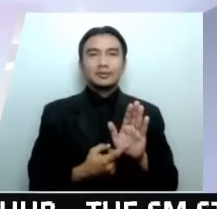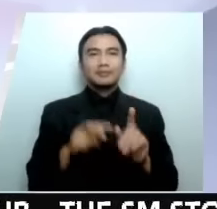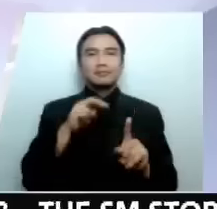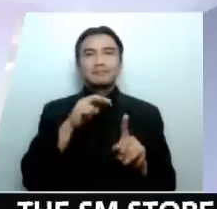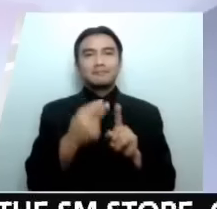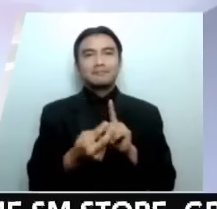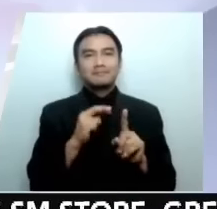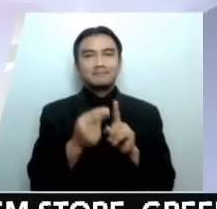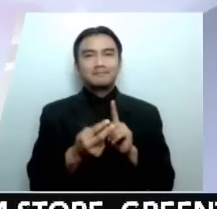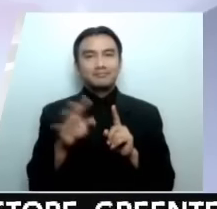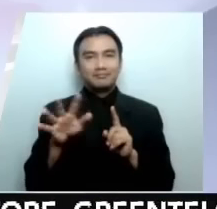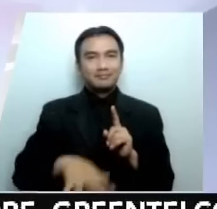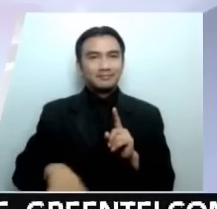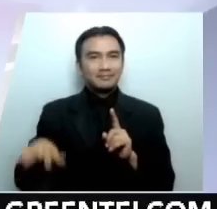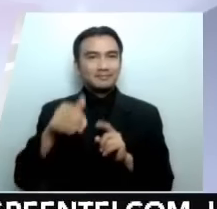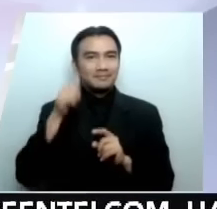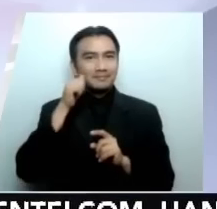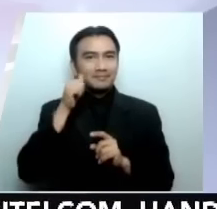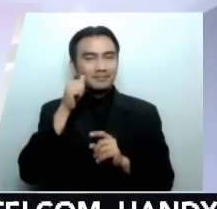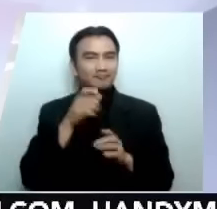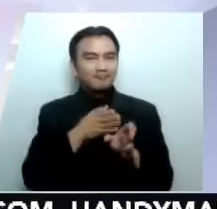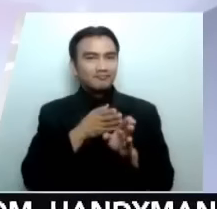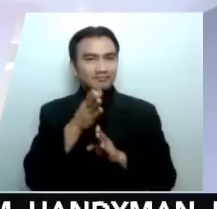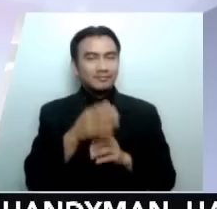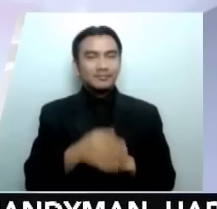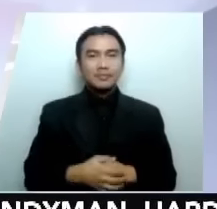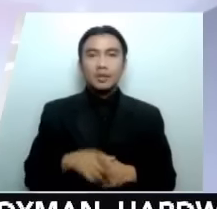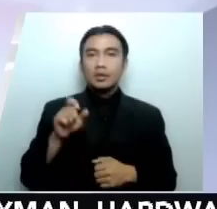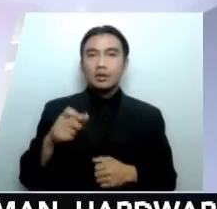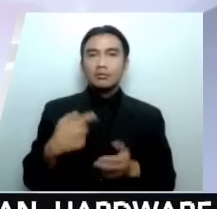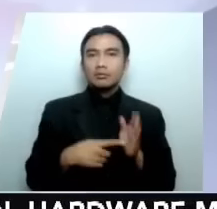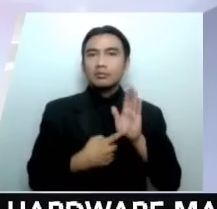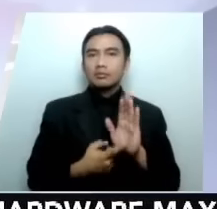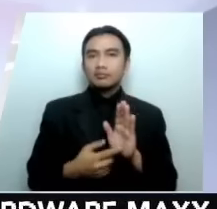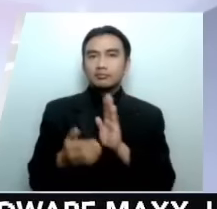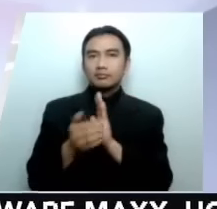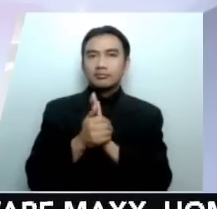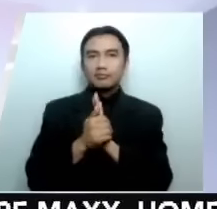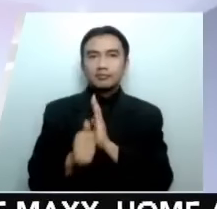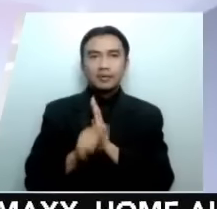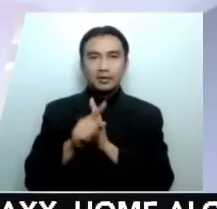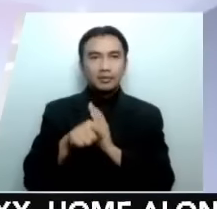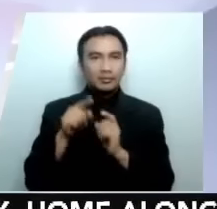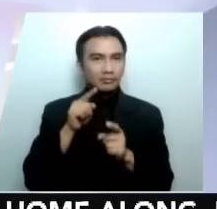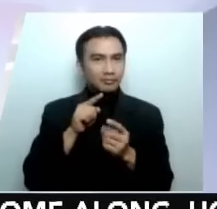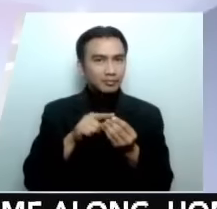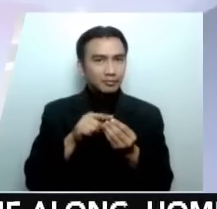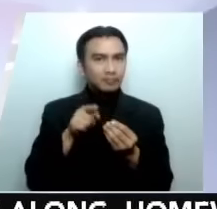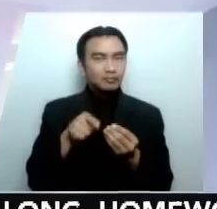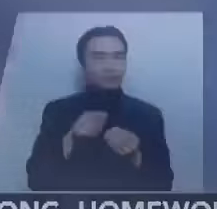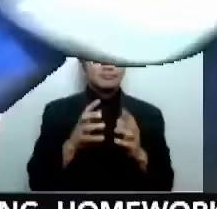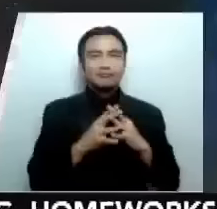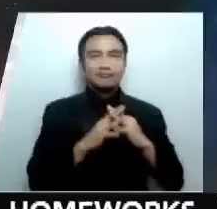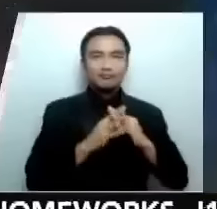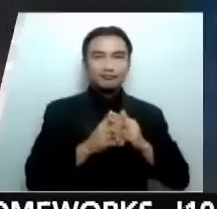Hiling nila magkaroon ng espasyo para maipakita ang talento nila sa wrestling. Kilalani natin sila sa report ni Von